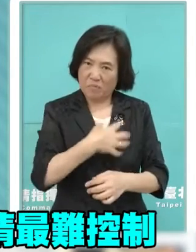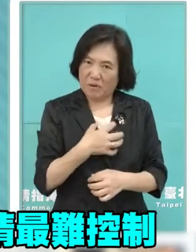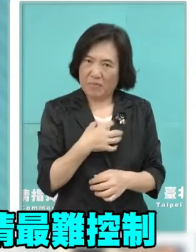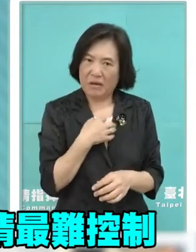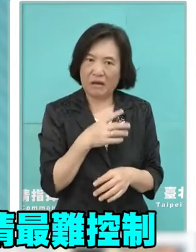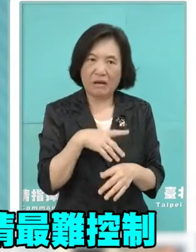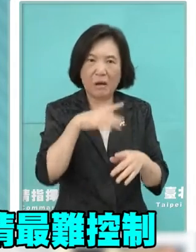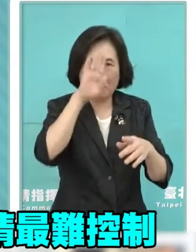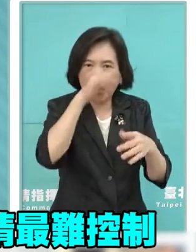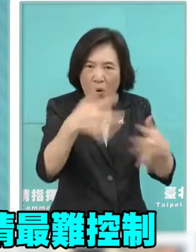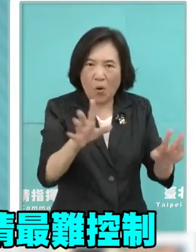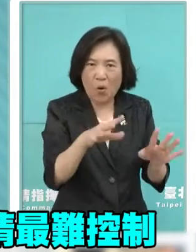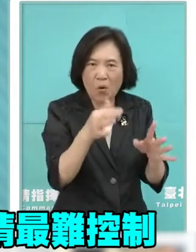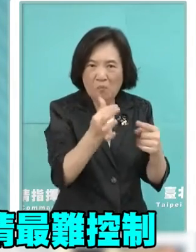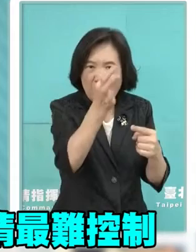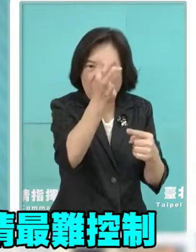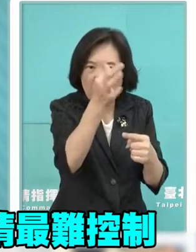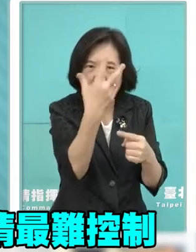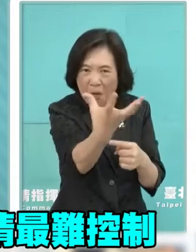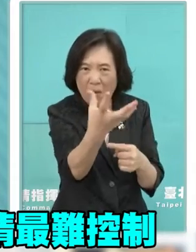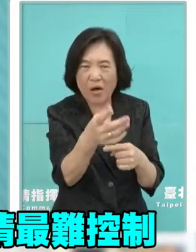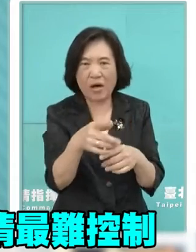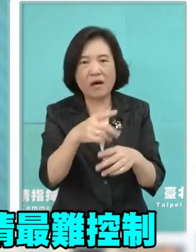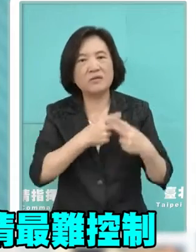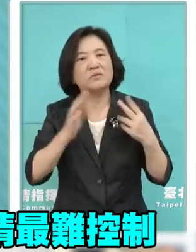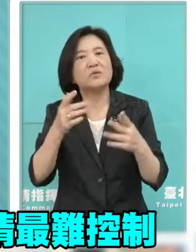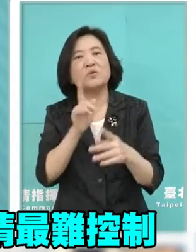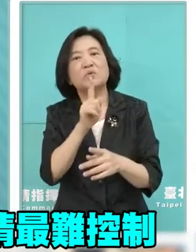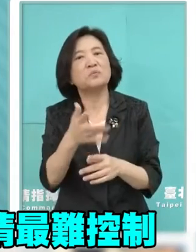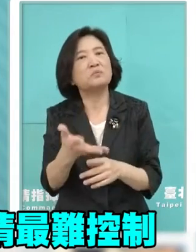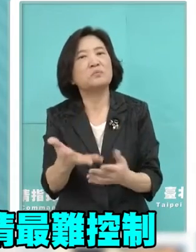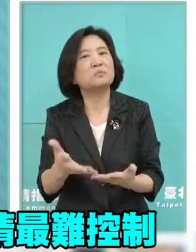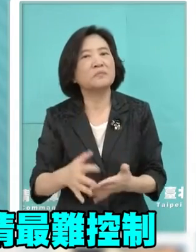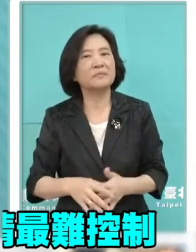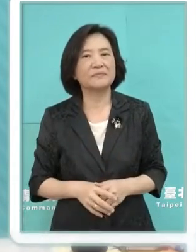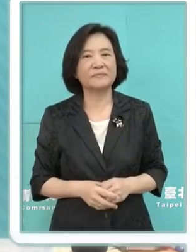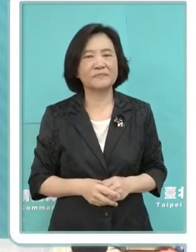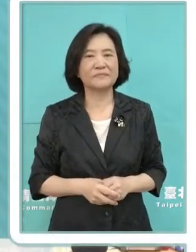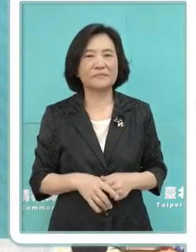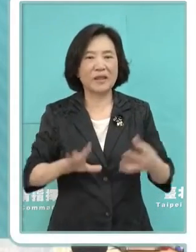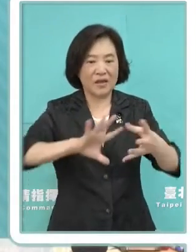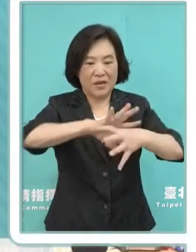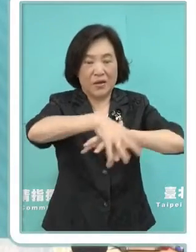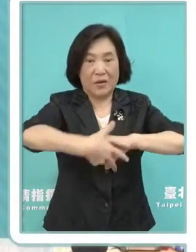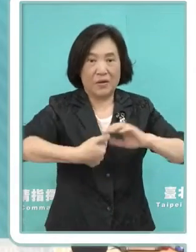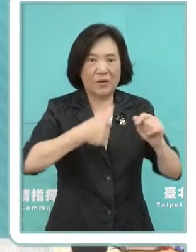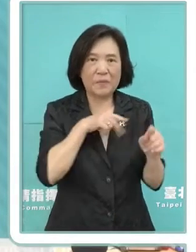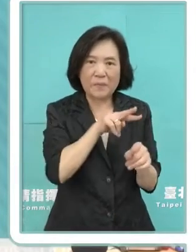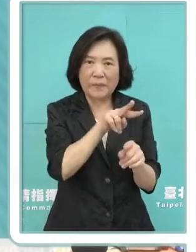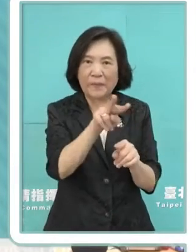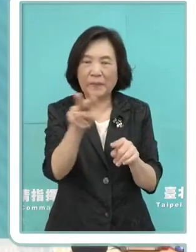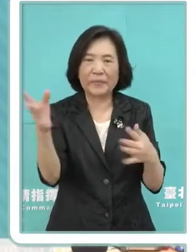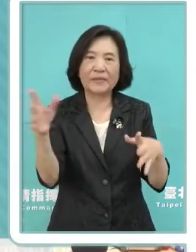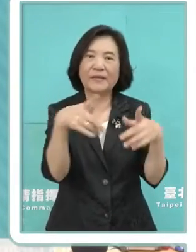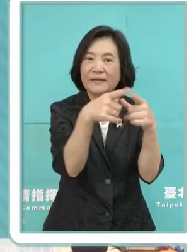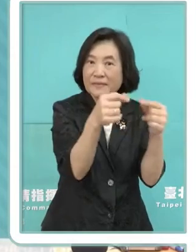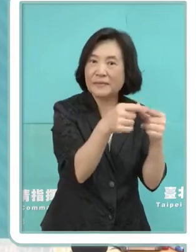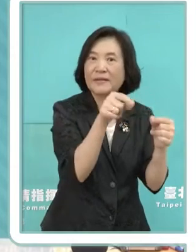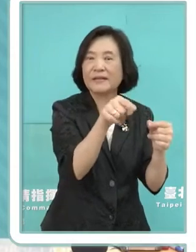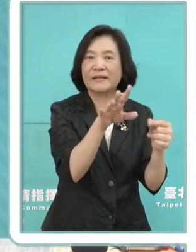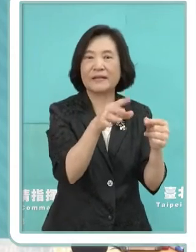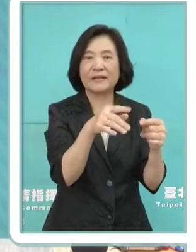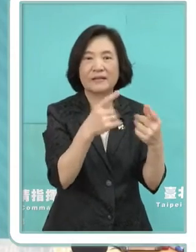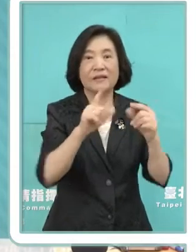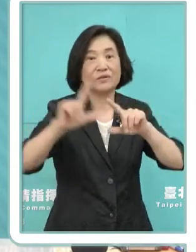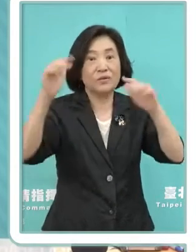分都在台北。市长怎么看总统在推特的发文？ 事实上，从世界各国的案例，你知道，像日本，你知道，